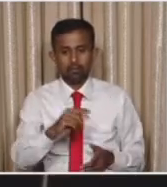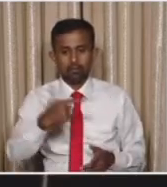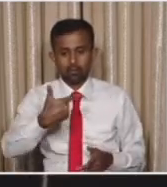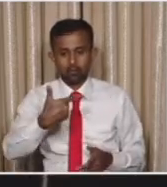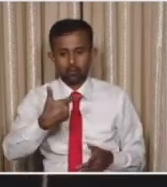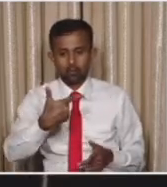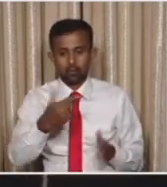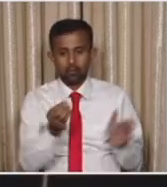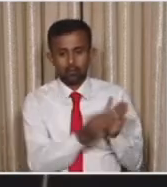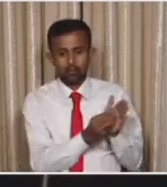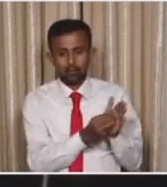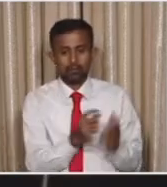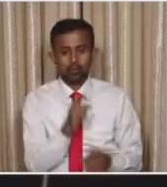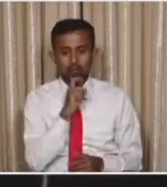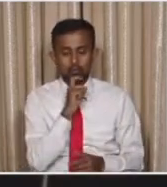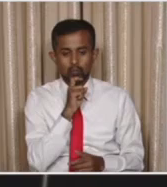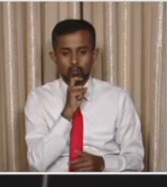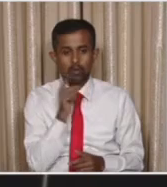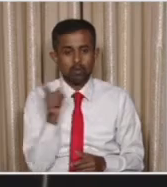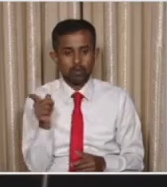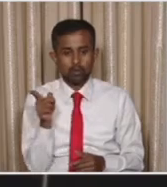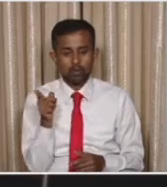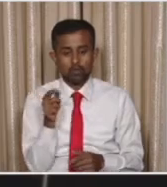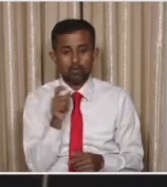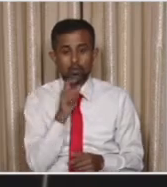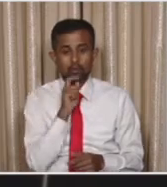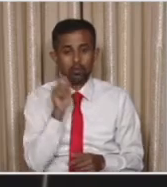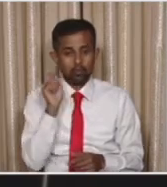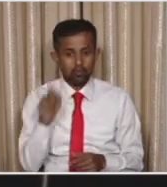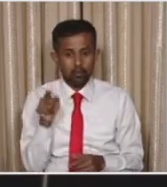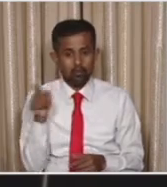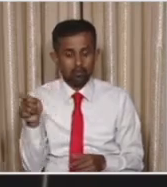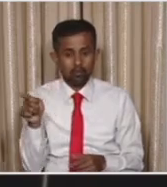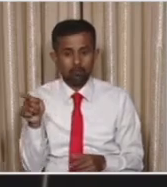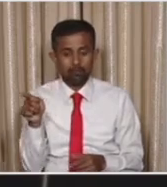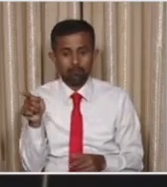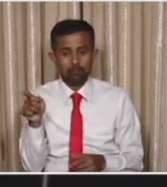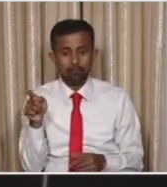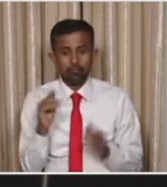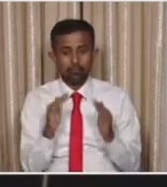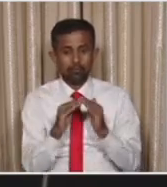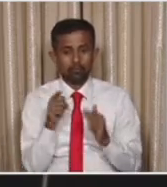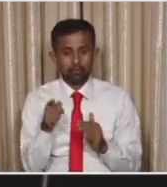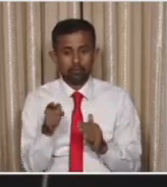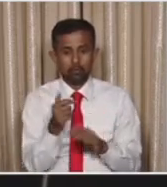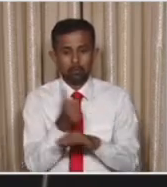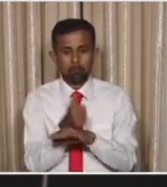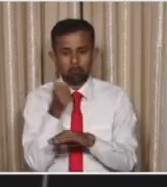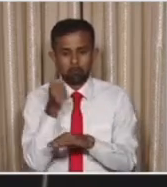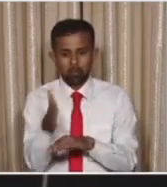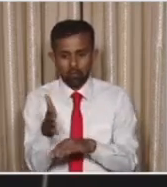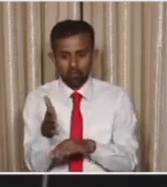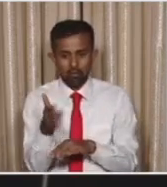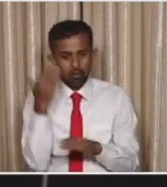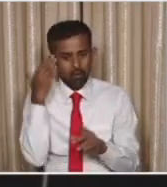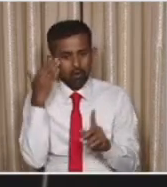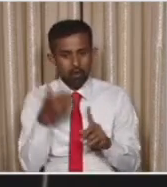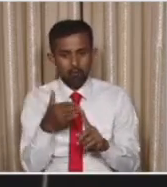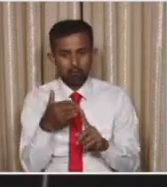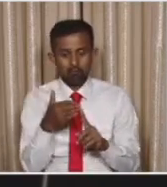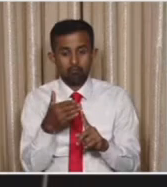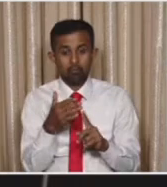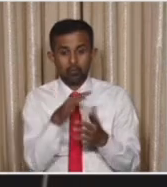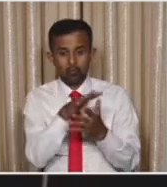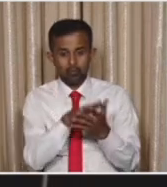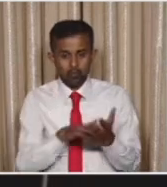කියනවා අධිකරණයට විනිශ්චාධිකරණයට සහ ආයතනයකට අපහාස කිරීම පිළිබඳව විෂය